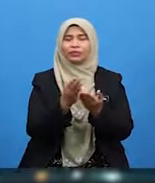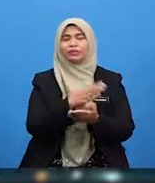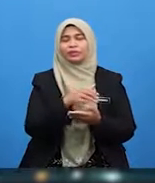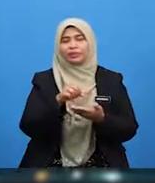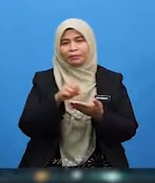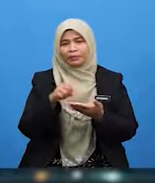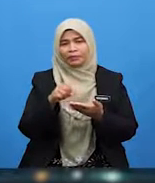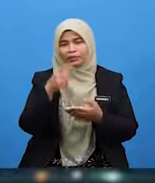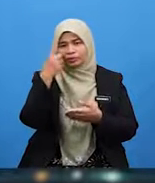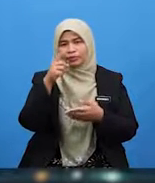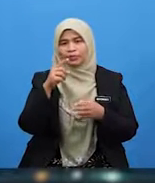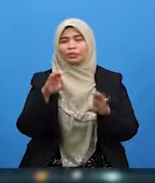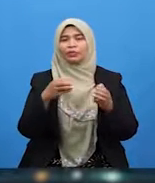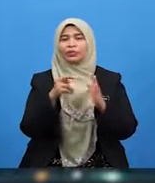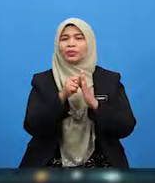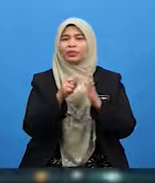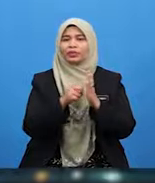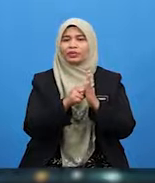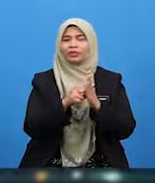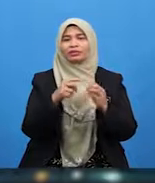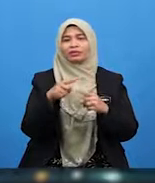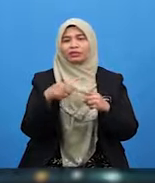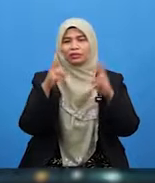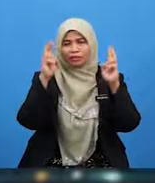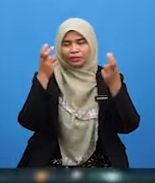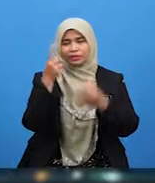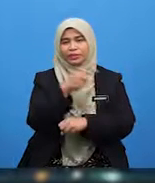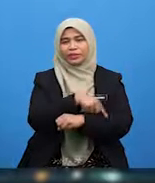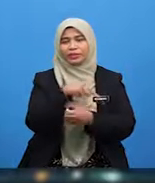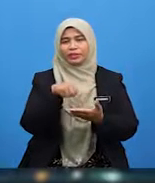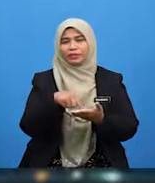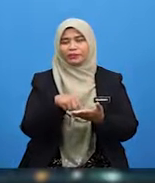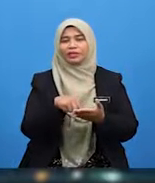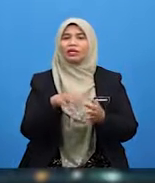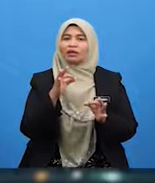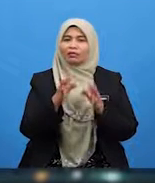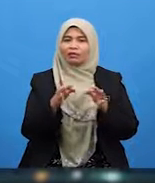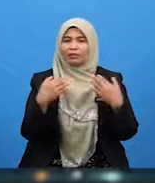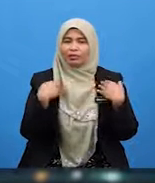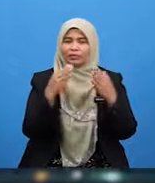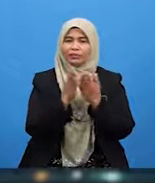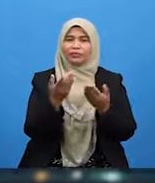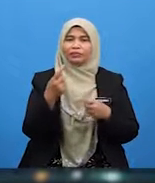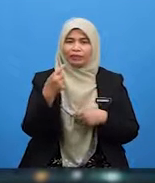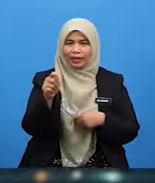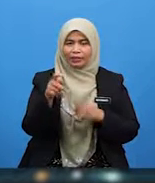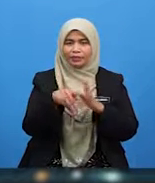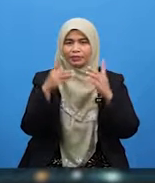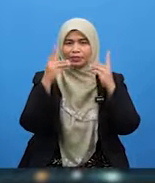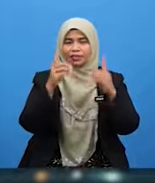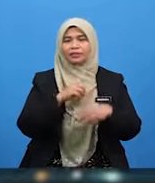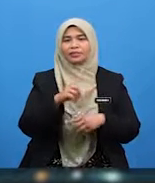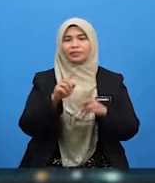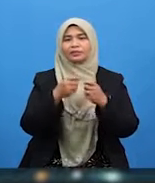dan catatan tentang topik kita pada hari ini. Sekiranya murid-murid mempunyai buku teks Pendidikan Islam